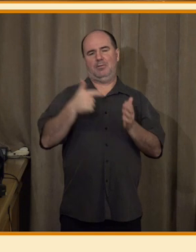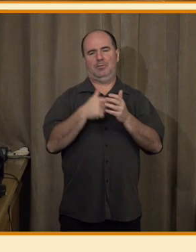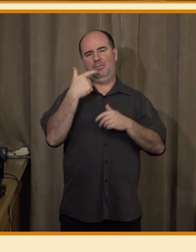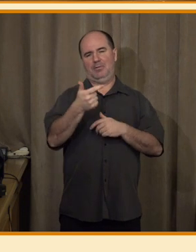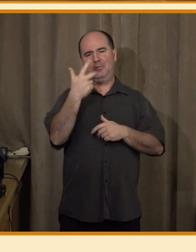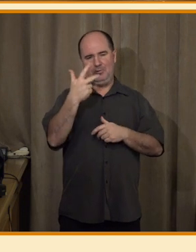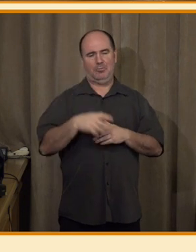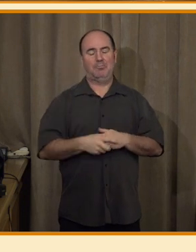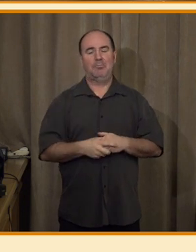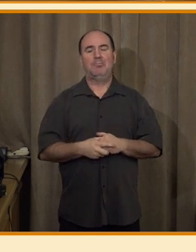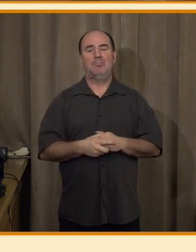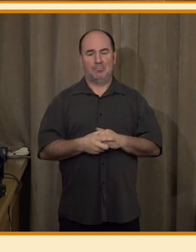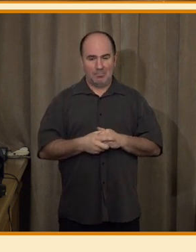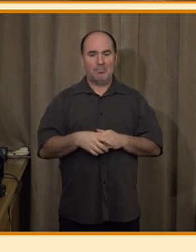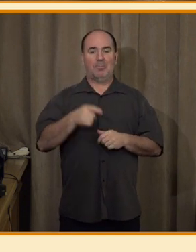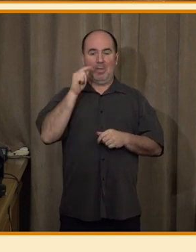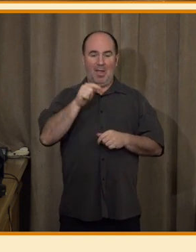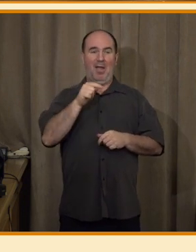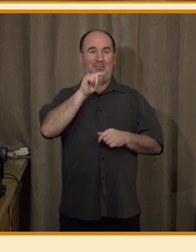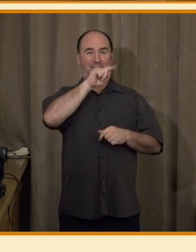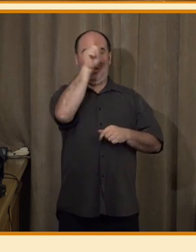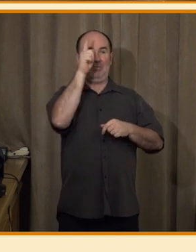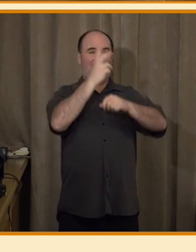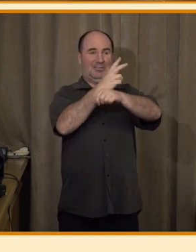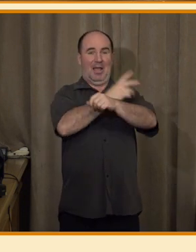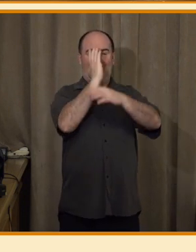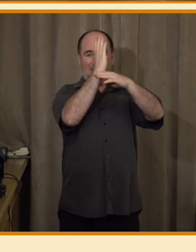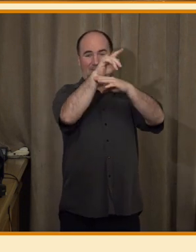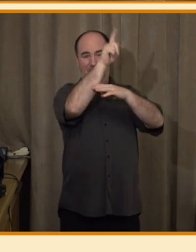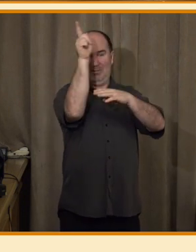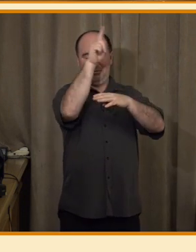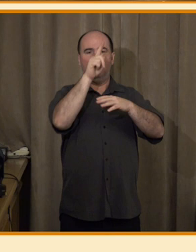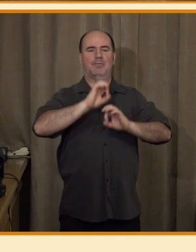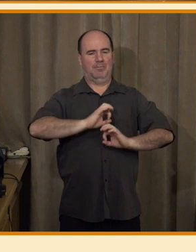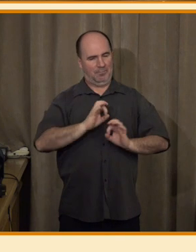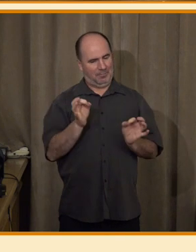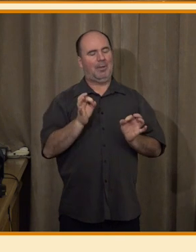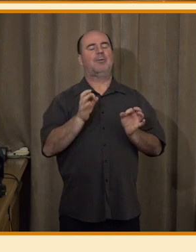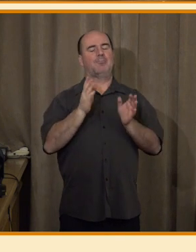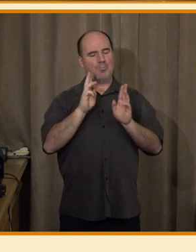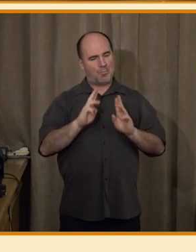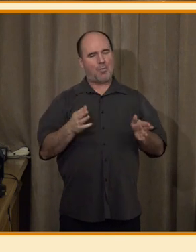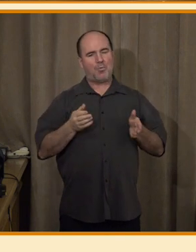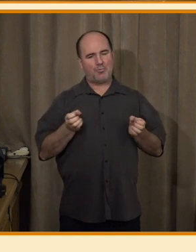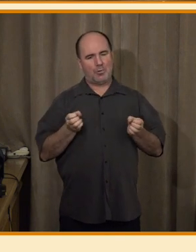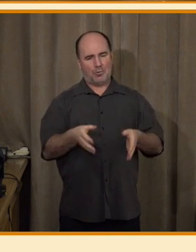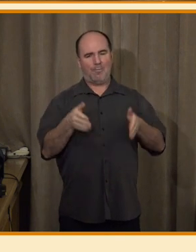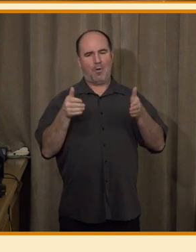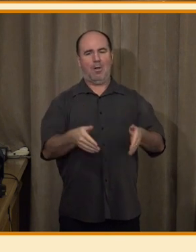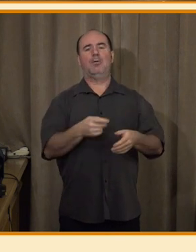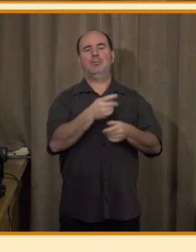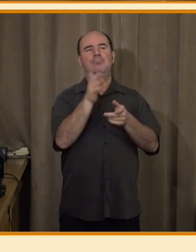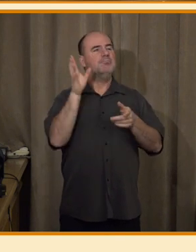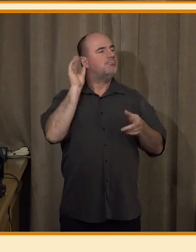respektive příslušným orgánům těchto zemí sledovat nebo odposlouchávat komunikaci která